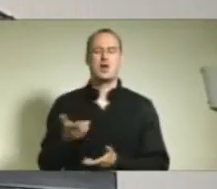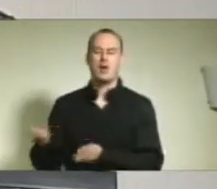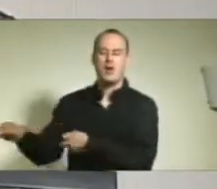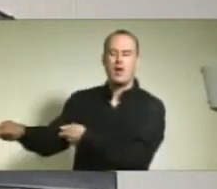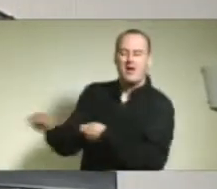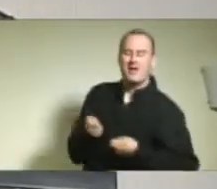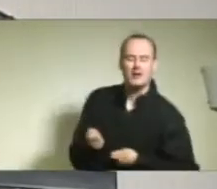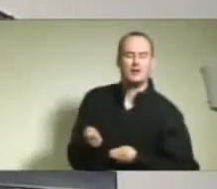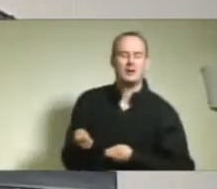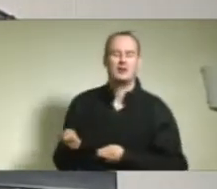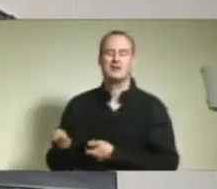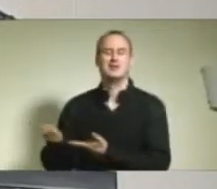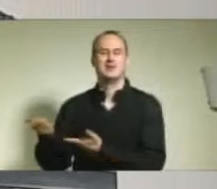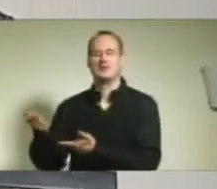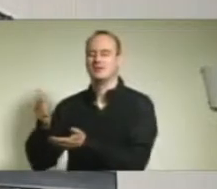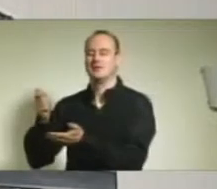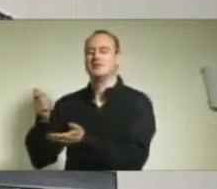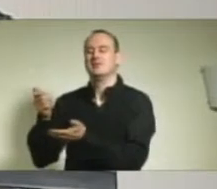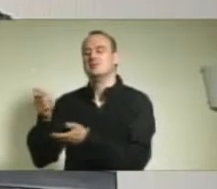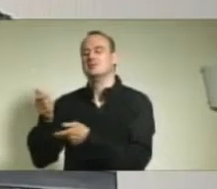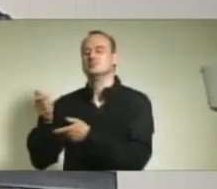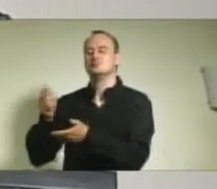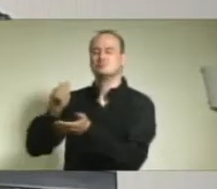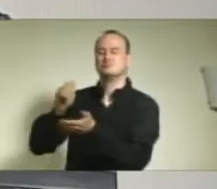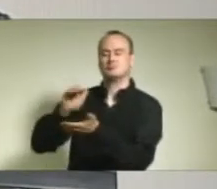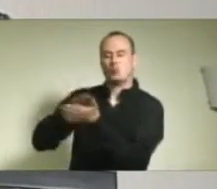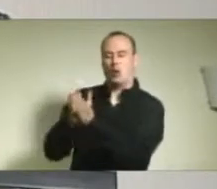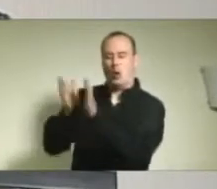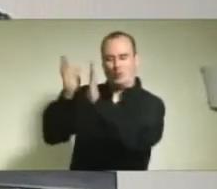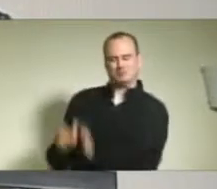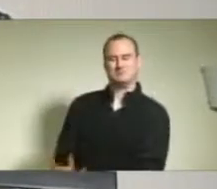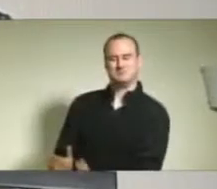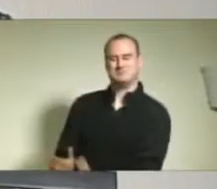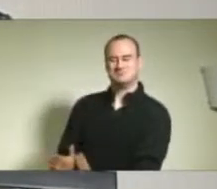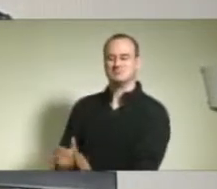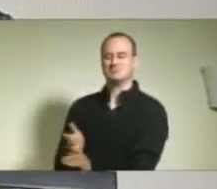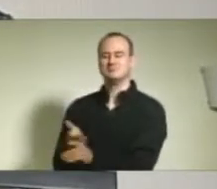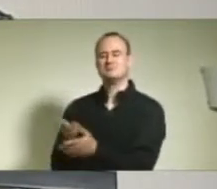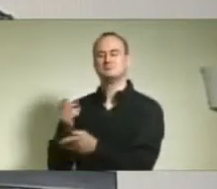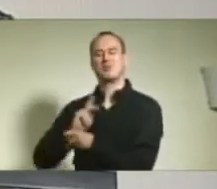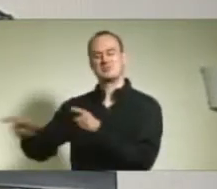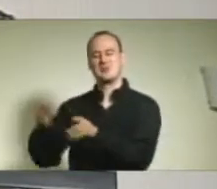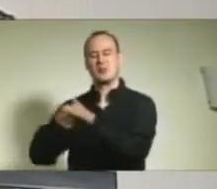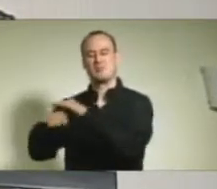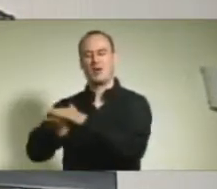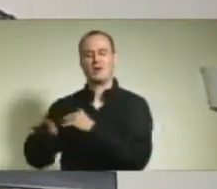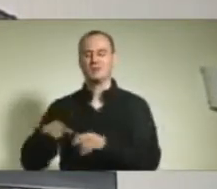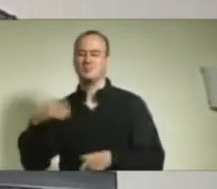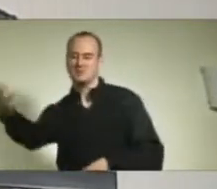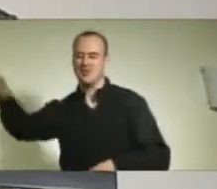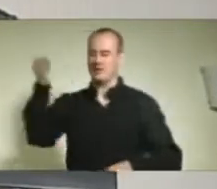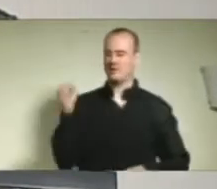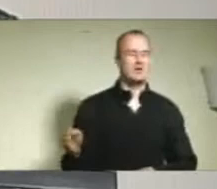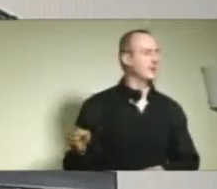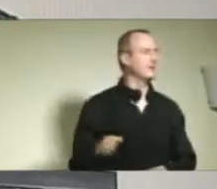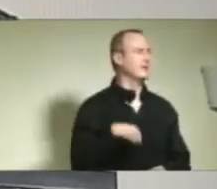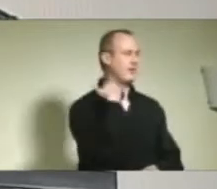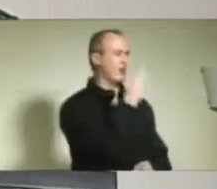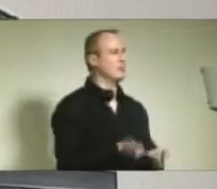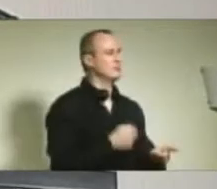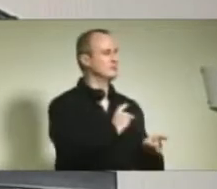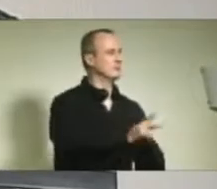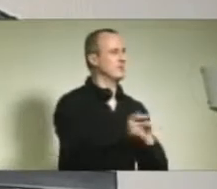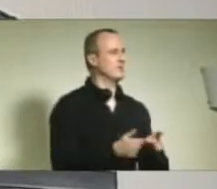que finalement, on est plus stable et on paraît plus solide et on a plus d'avenir pour les jeunes à la Banque